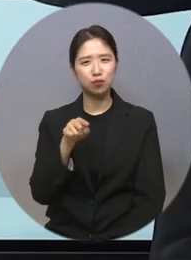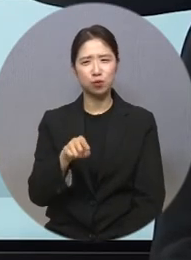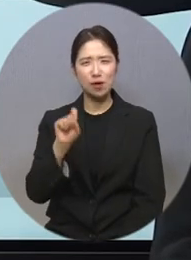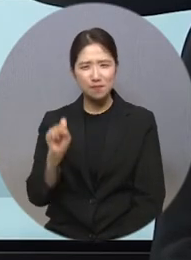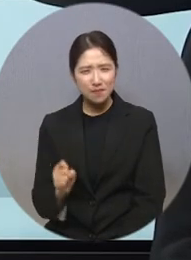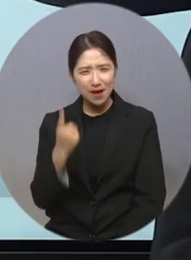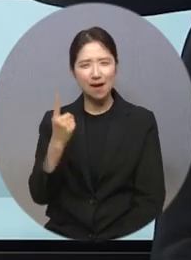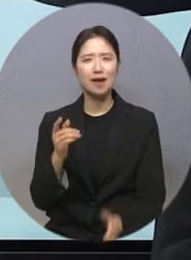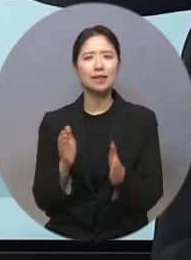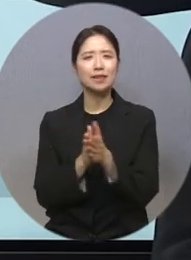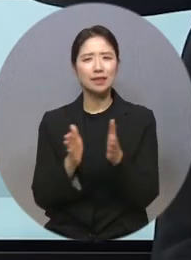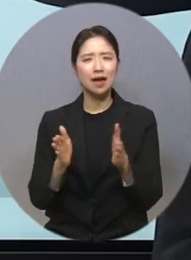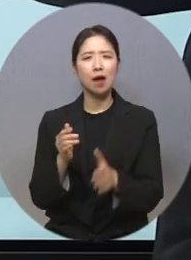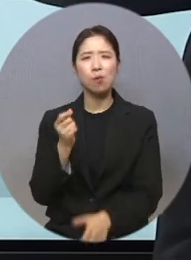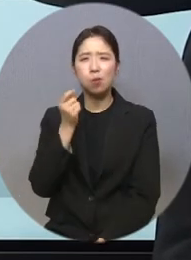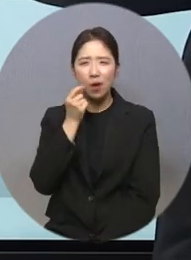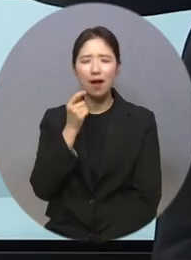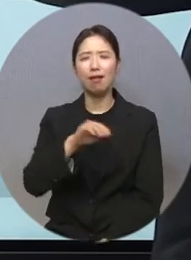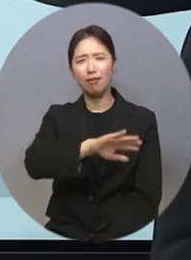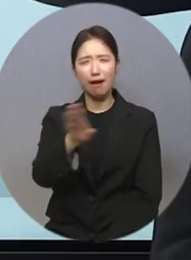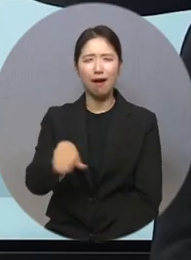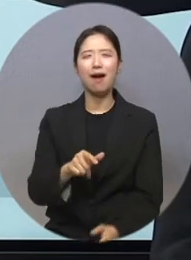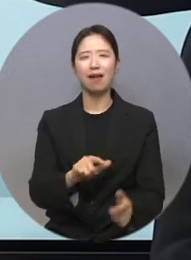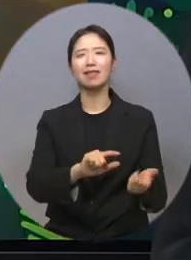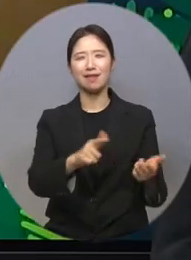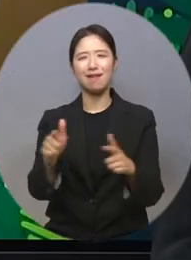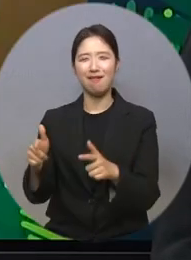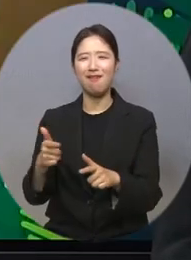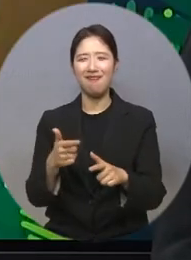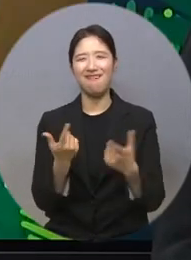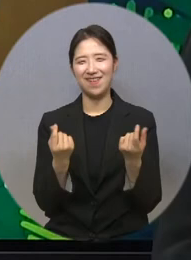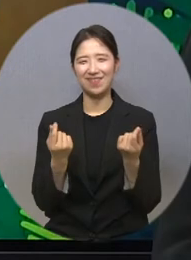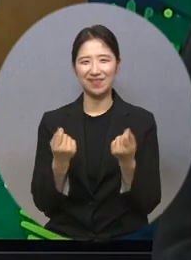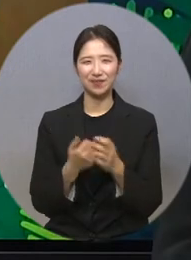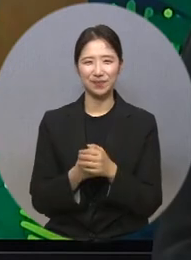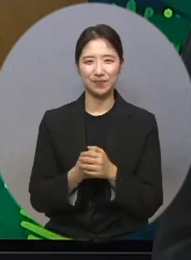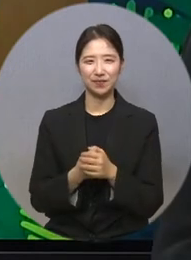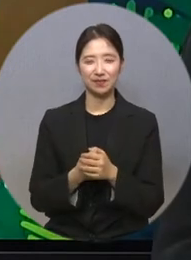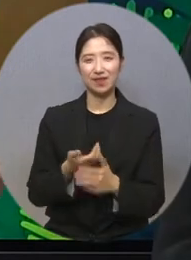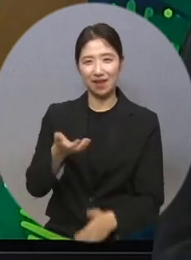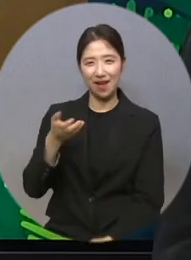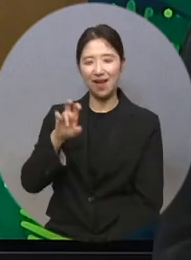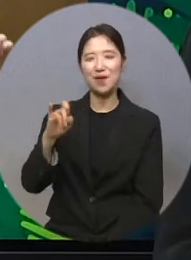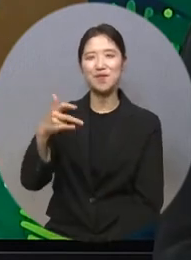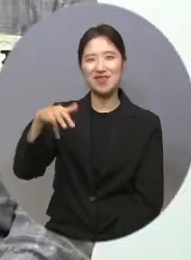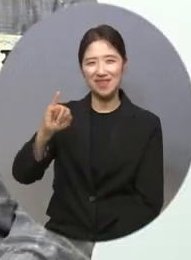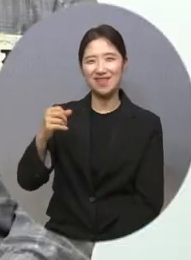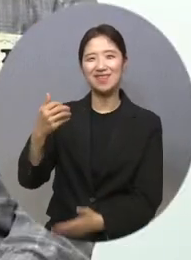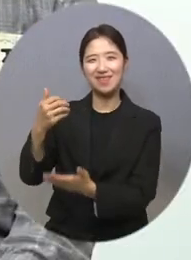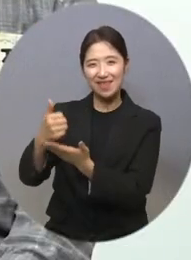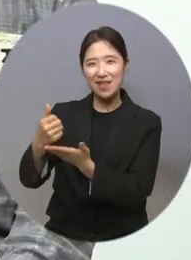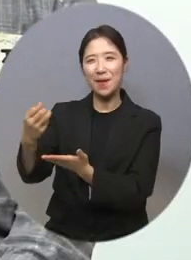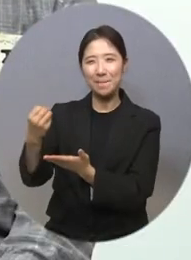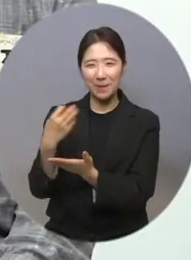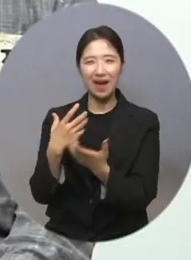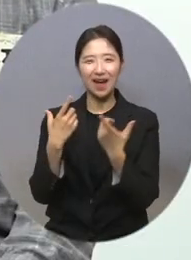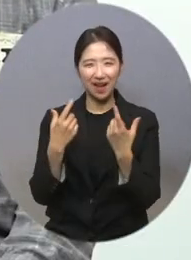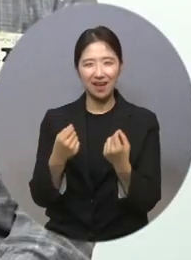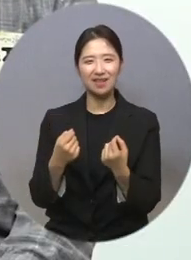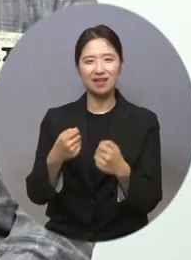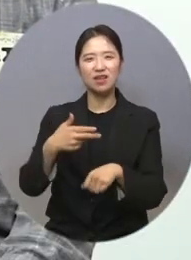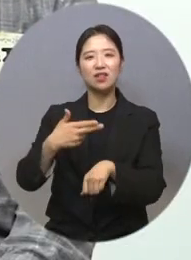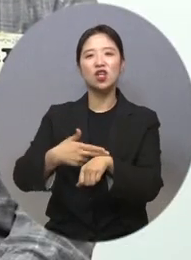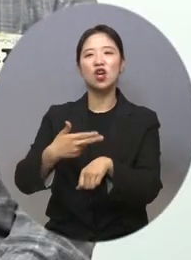또 이런 요소가 다 다르다 이런 생각이 드네요. 아까 우리 민지님이 소환해